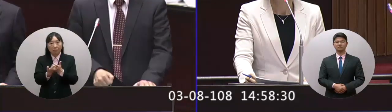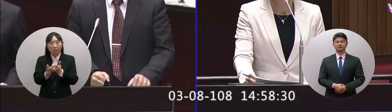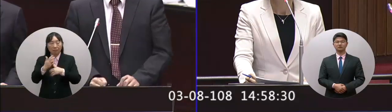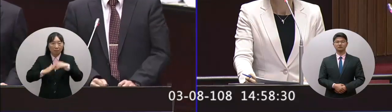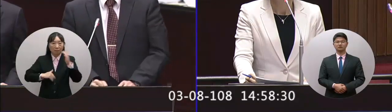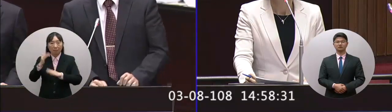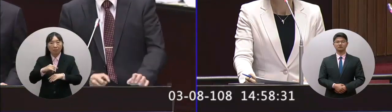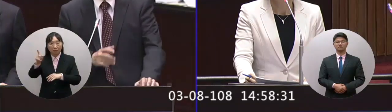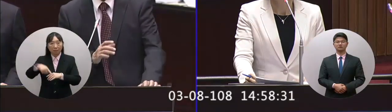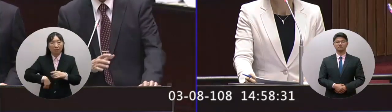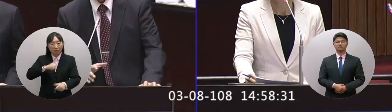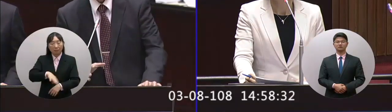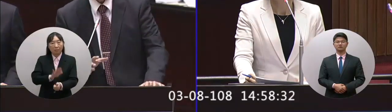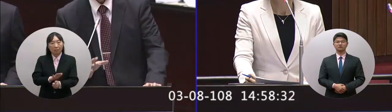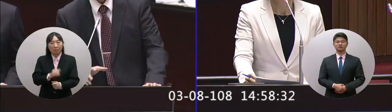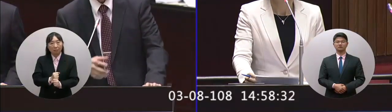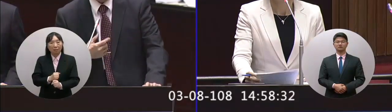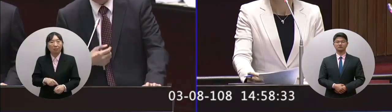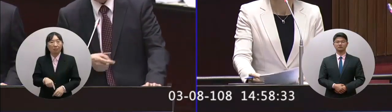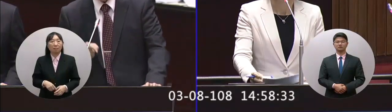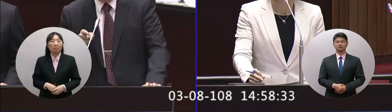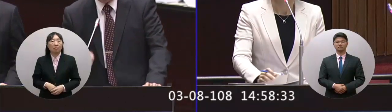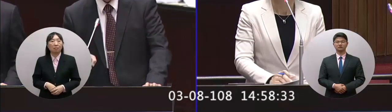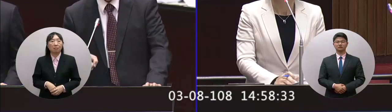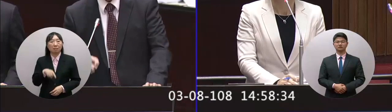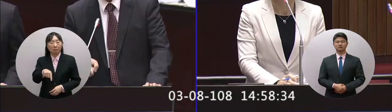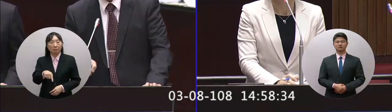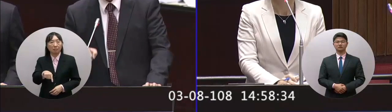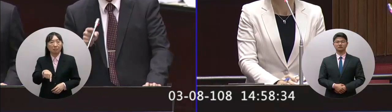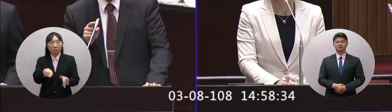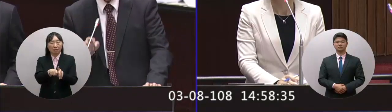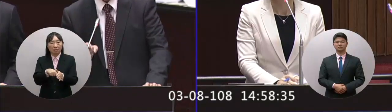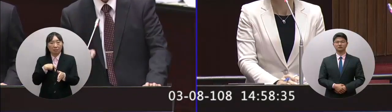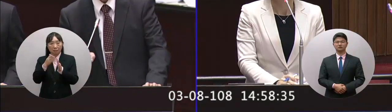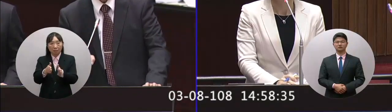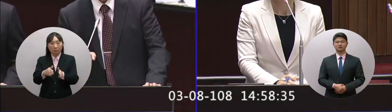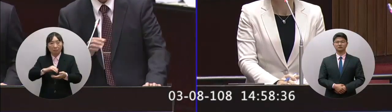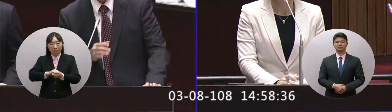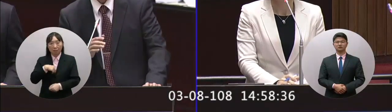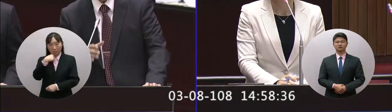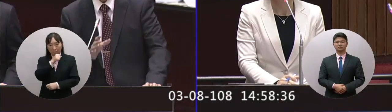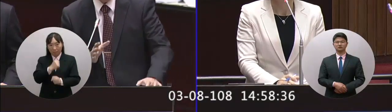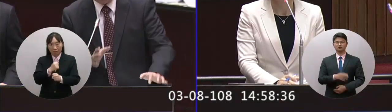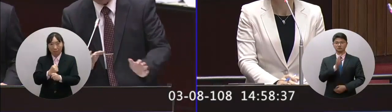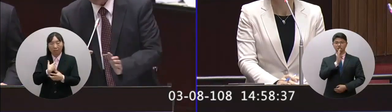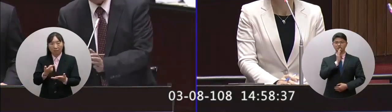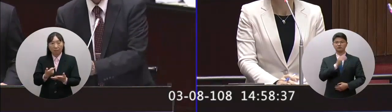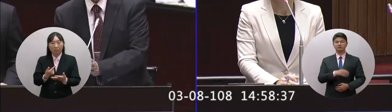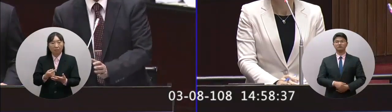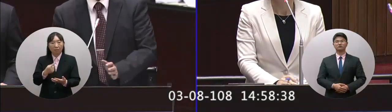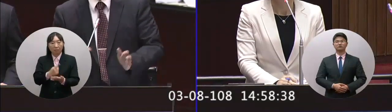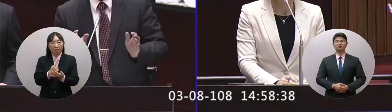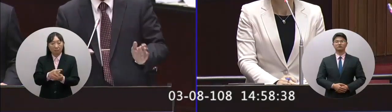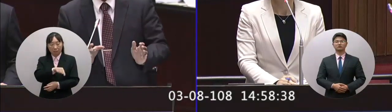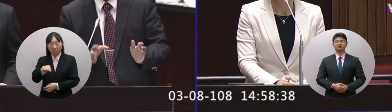嘛拢来投资，啊，即、這个物件会使讲伊。迄阵，阮咧要求要有国产化的项目，每一单每一